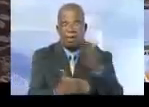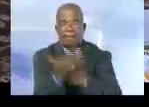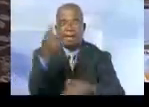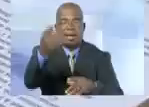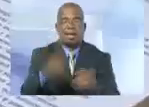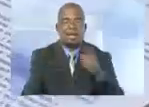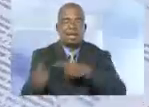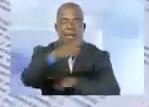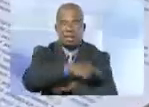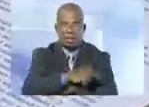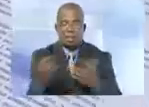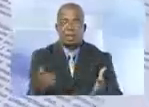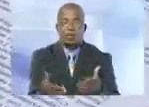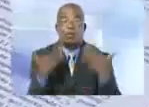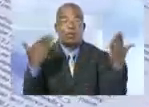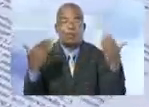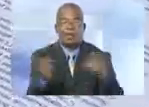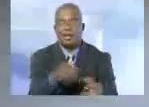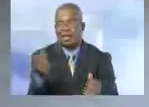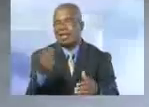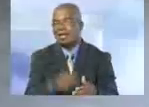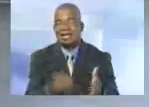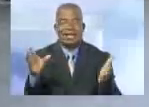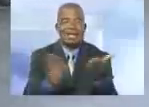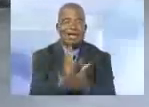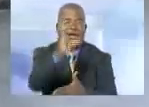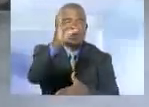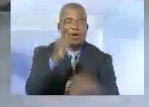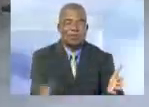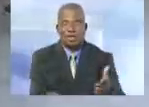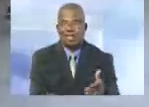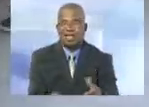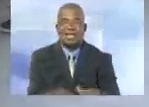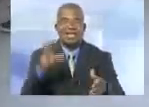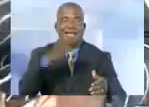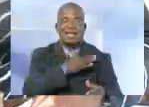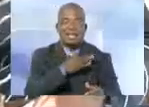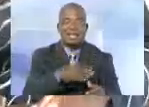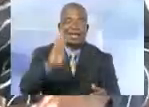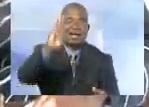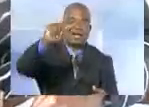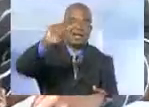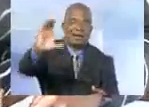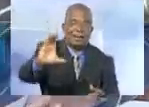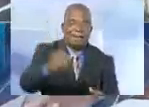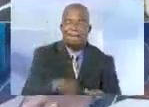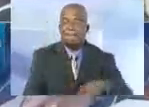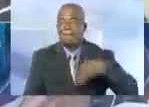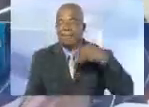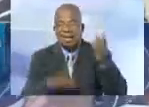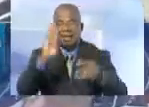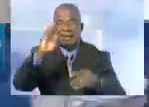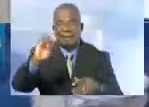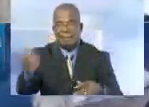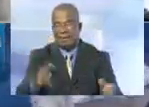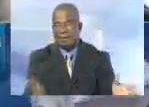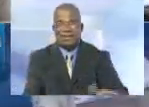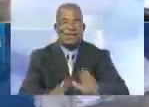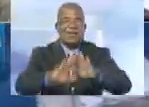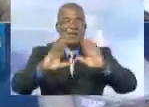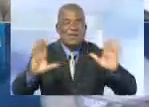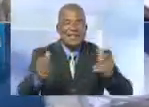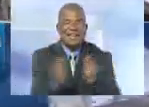dans 2 semaines. Désormais, les candidats au BEP et au BAC n'auront plus besoin de fournir des attestations d'identité pour